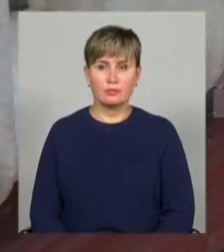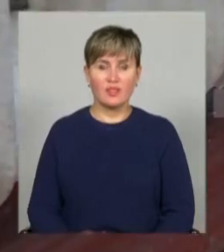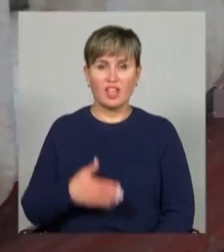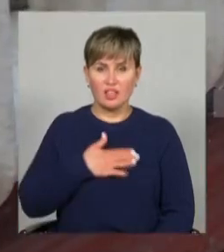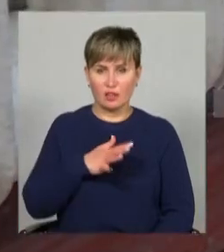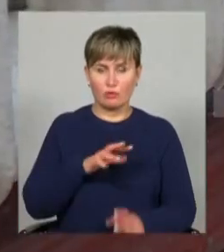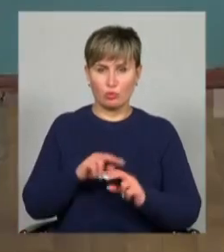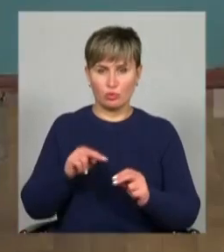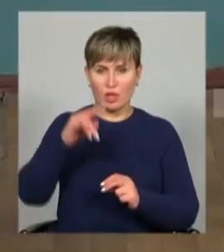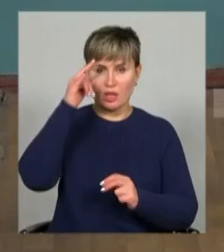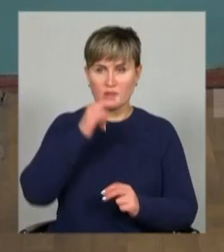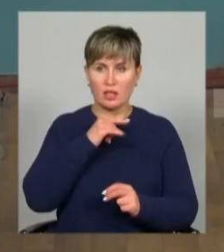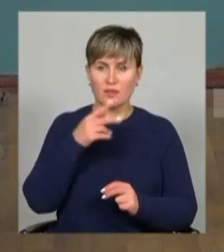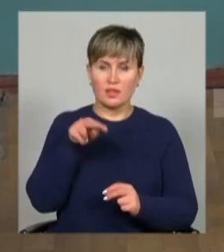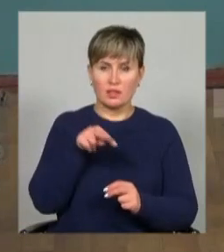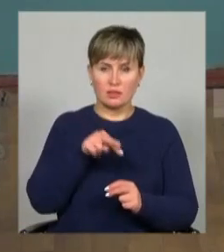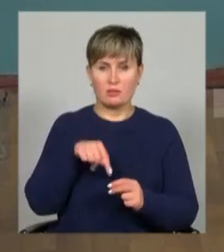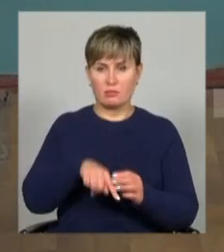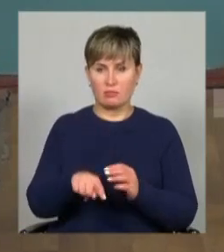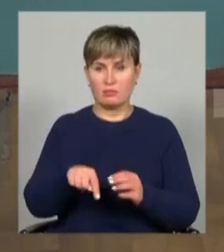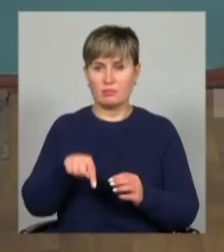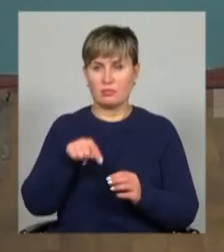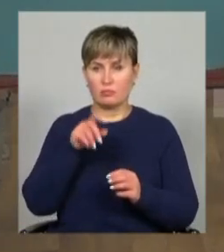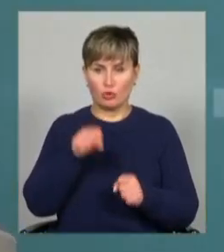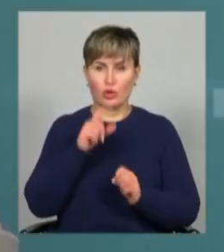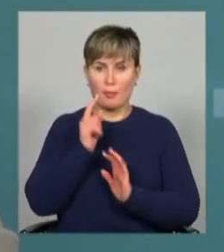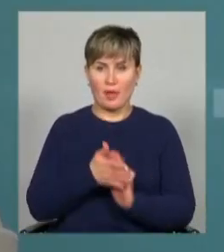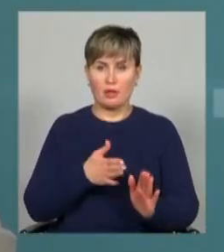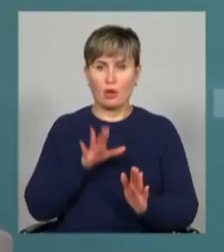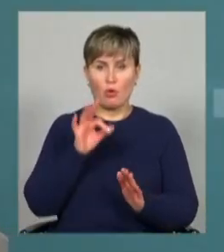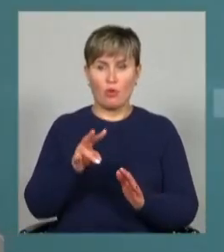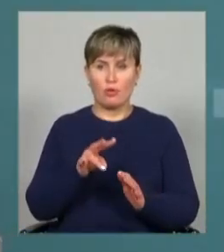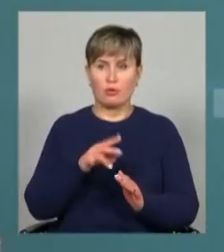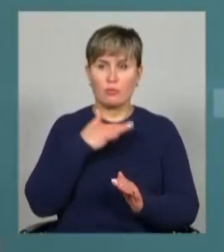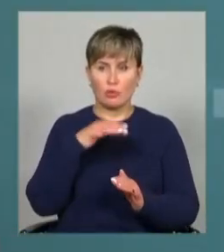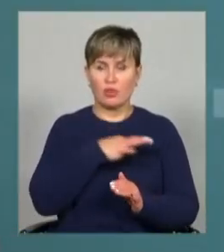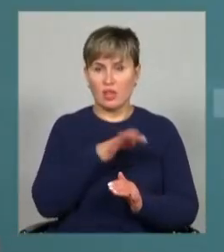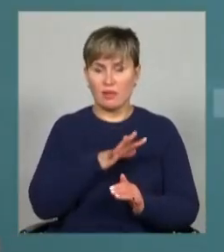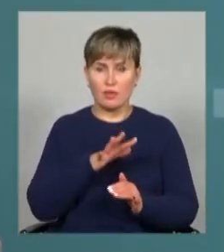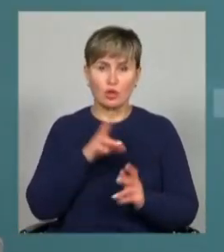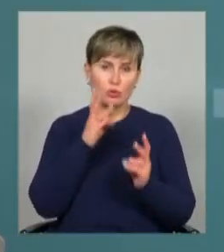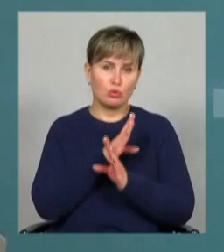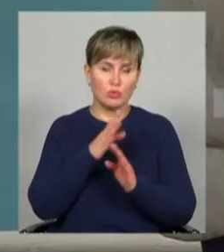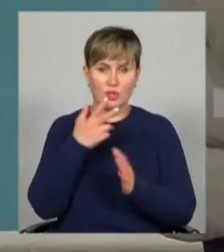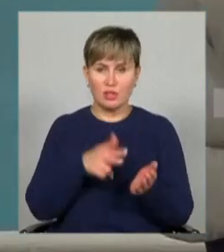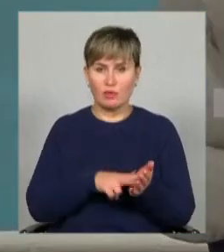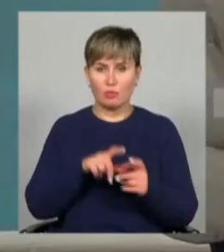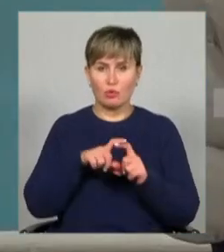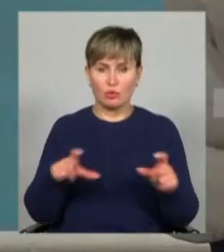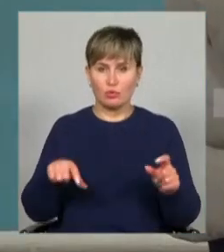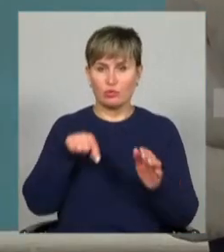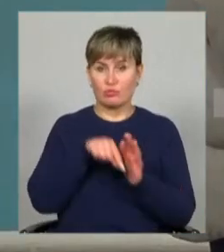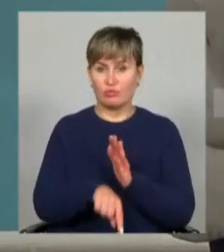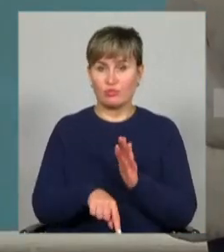Недовольство учителя казахского языка и литературы Габита Даинова можно понять. Он один из немногих неравнодушных к судьбе 38-й школы села